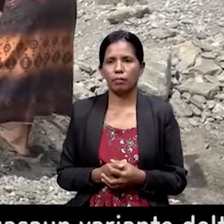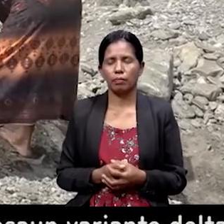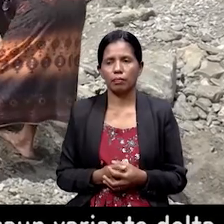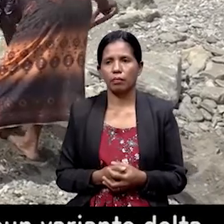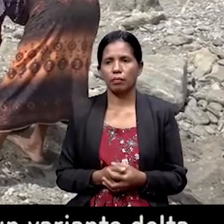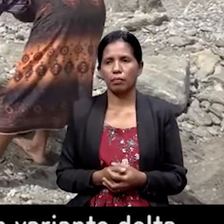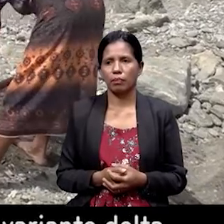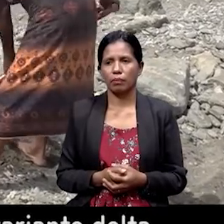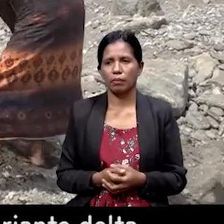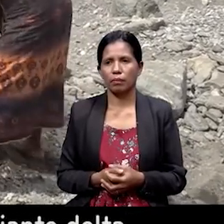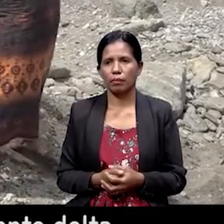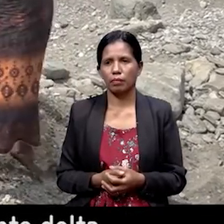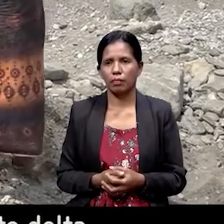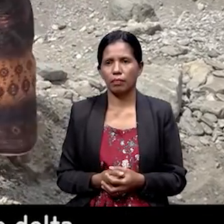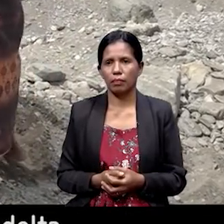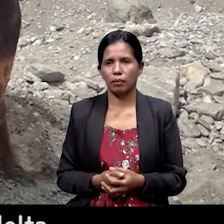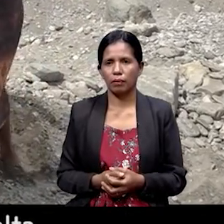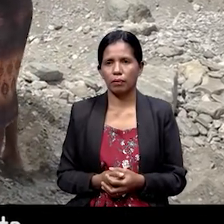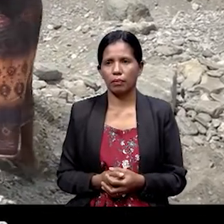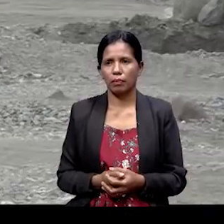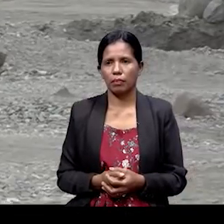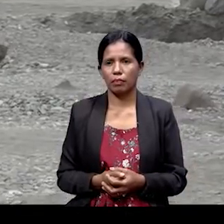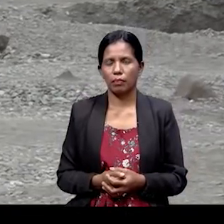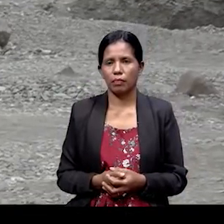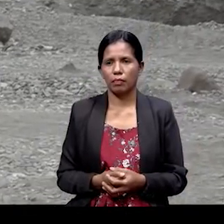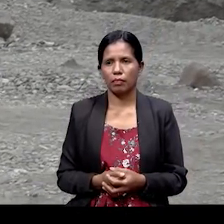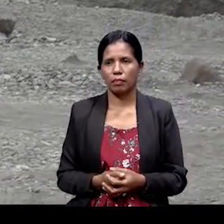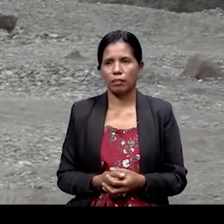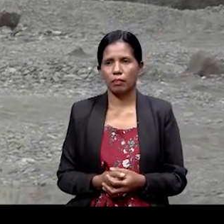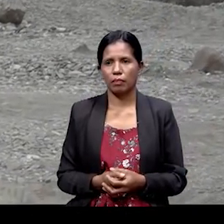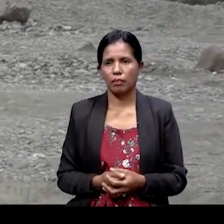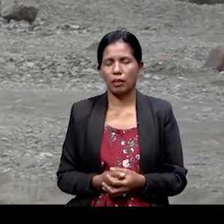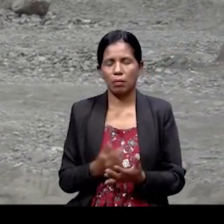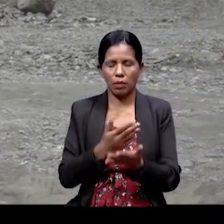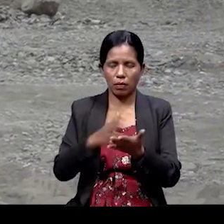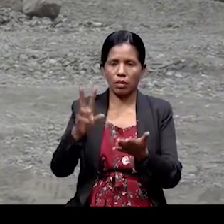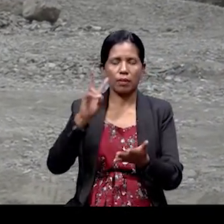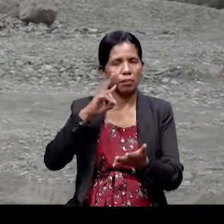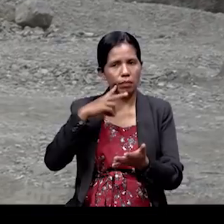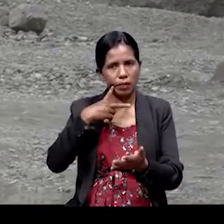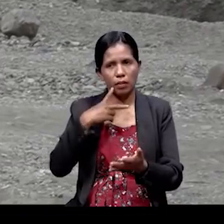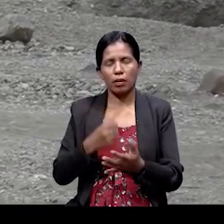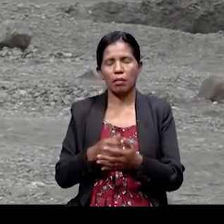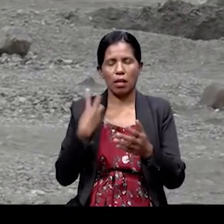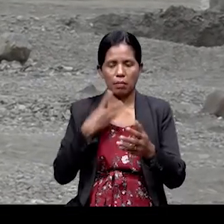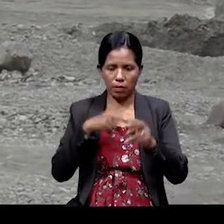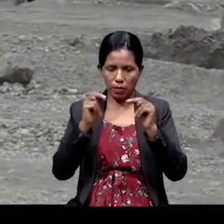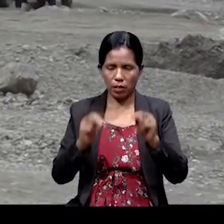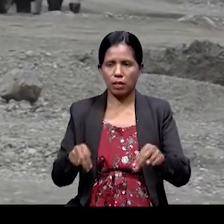Memang. Amin. Nitik for, sekolah nitik moro. Amin beri sisa.